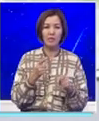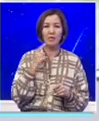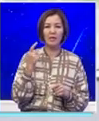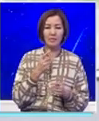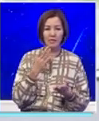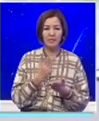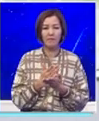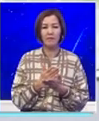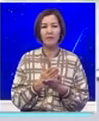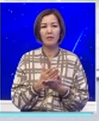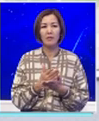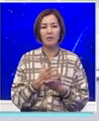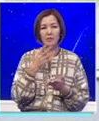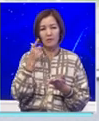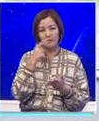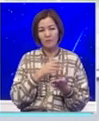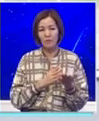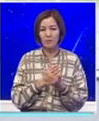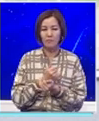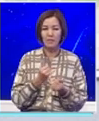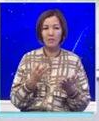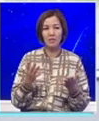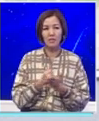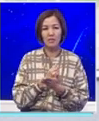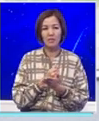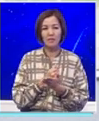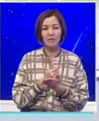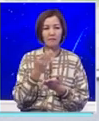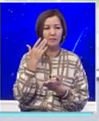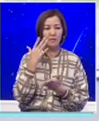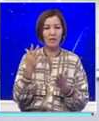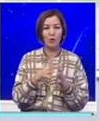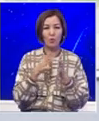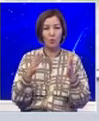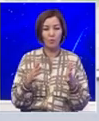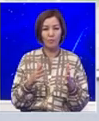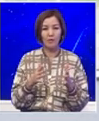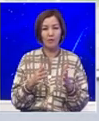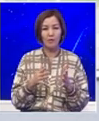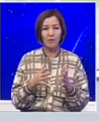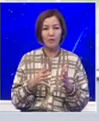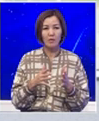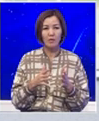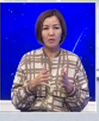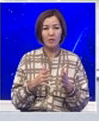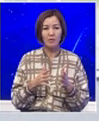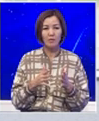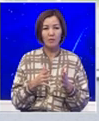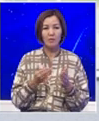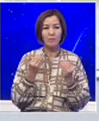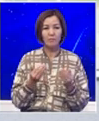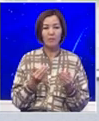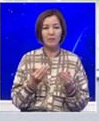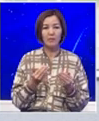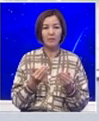немесе өзіміздің қызметкерлердің жетістігі болатын болса, ондай жетістіктер әрине көп. Айта беретін болсақ, мен келген